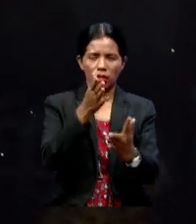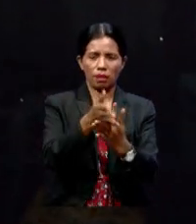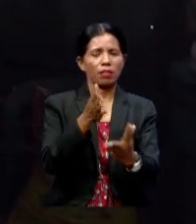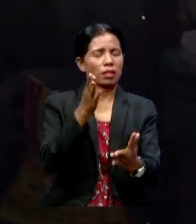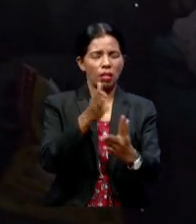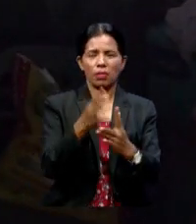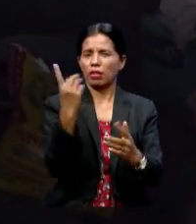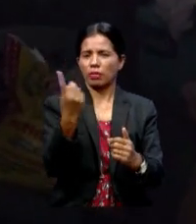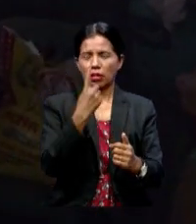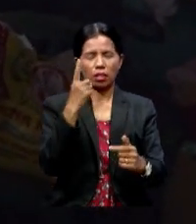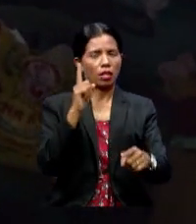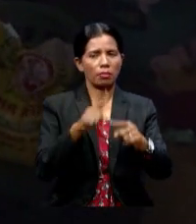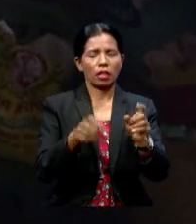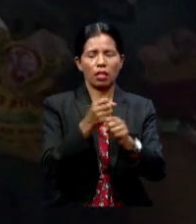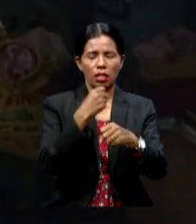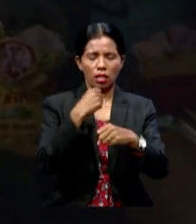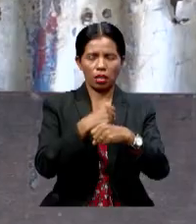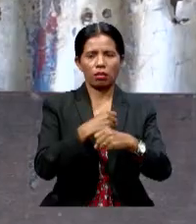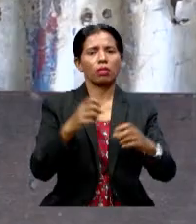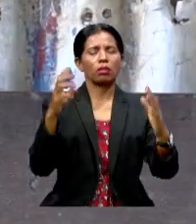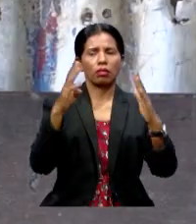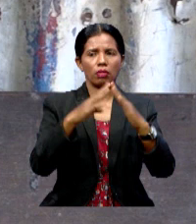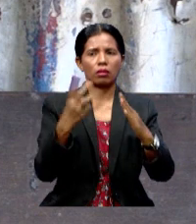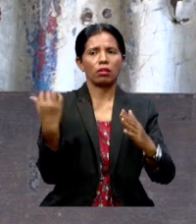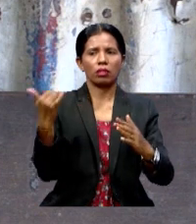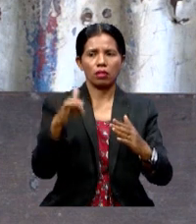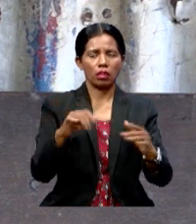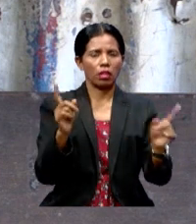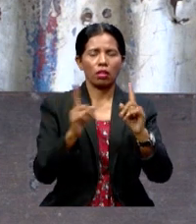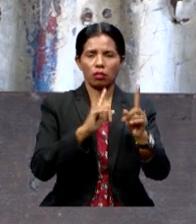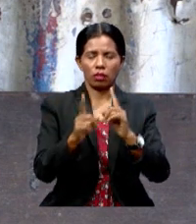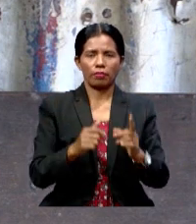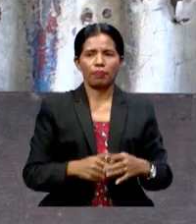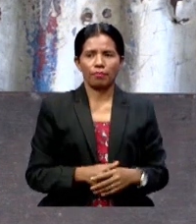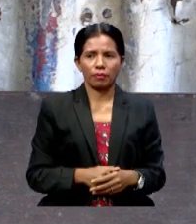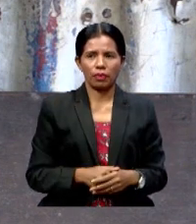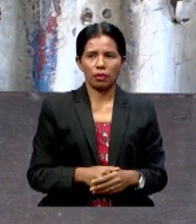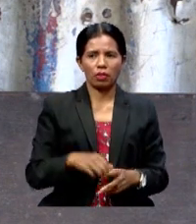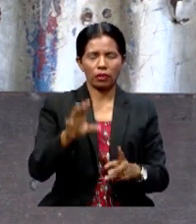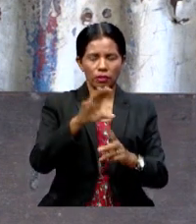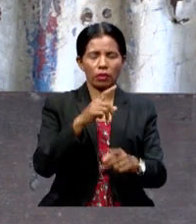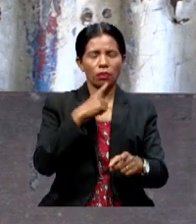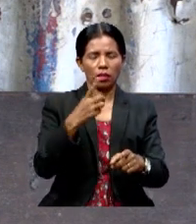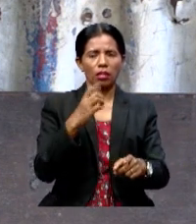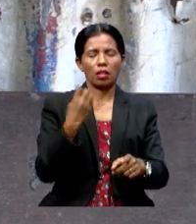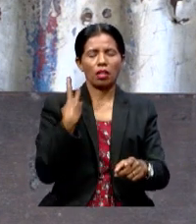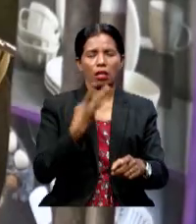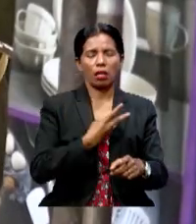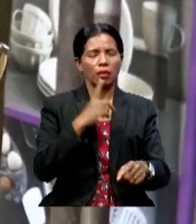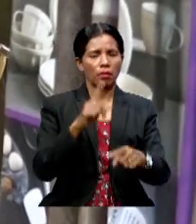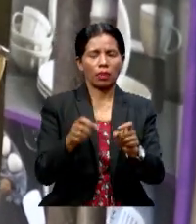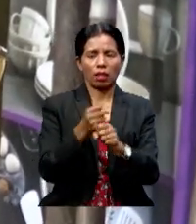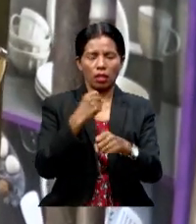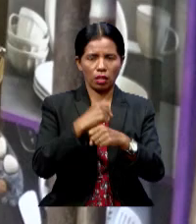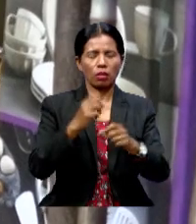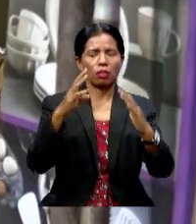ne. Pel kulia kulia mo sir la sibu kona. Sibini mo kulia ne sir la sibu kona.